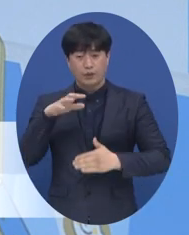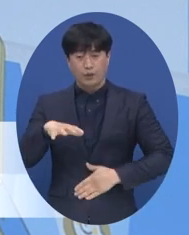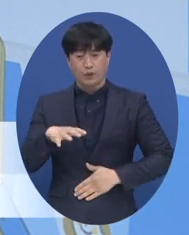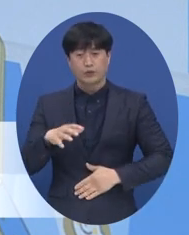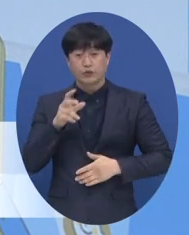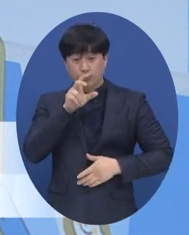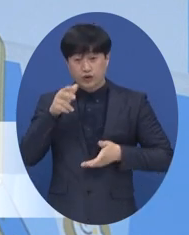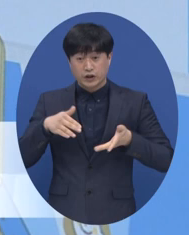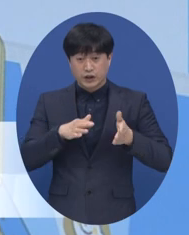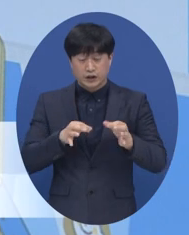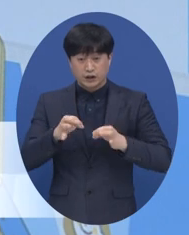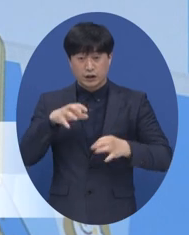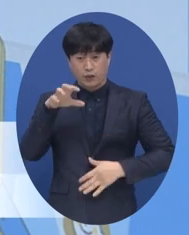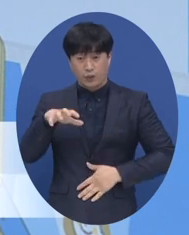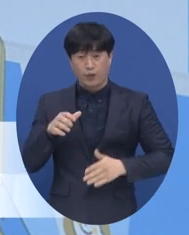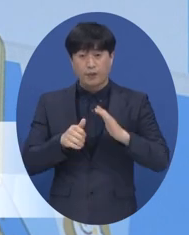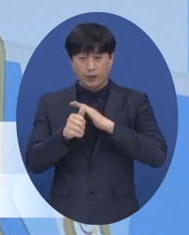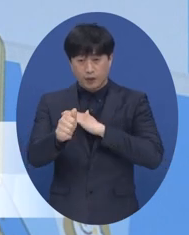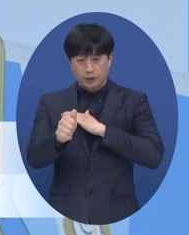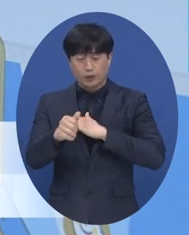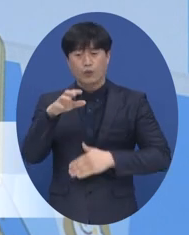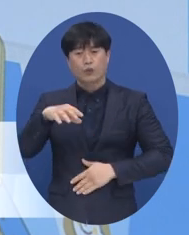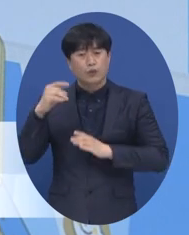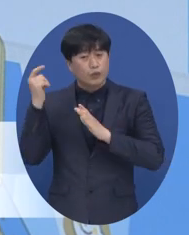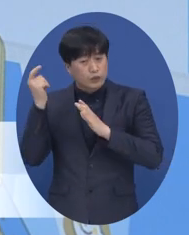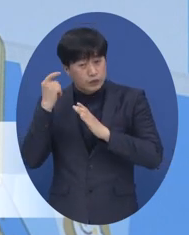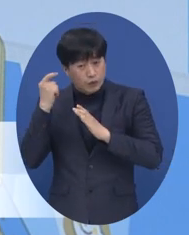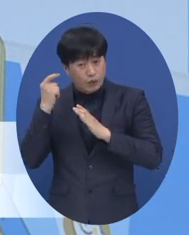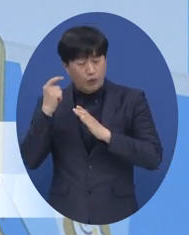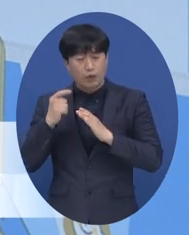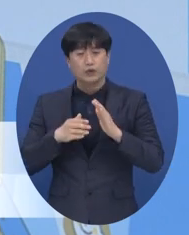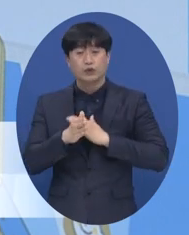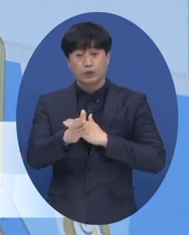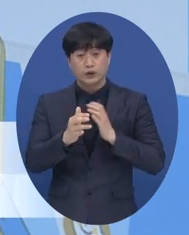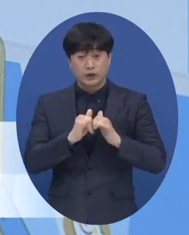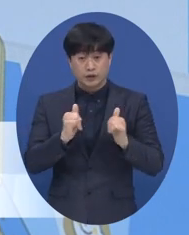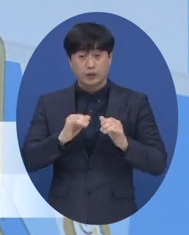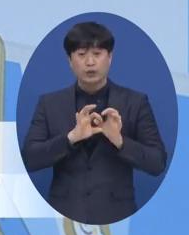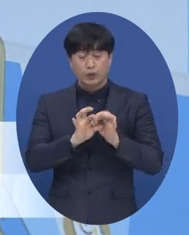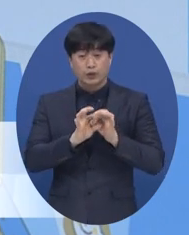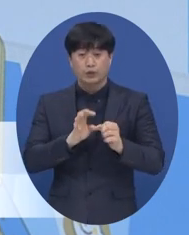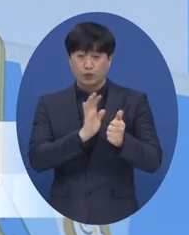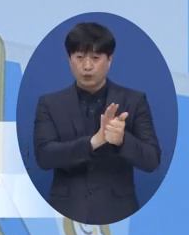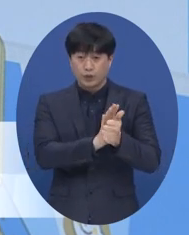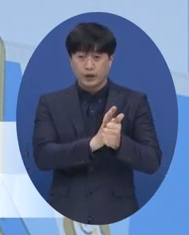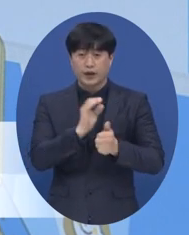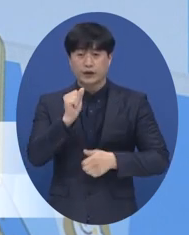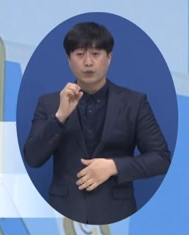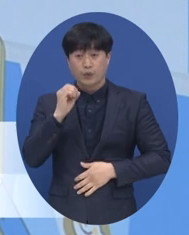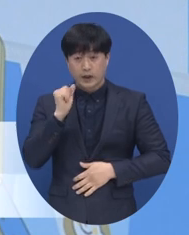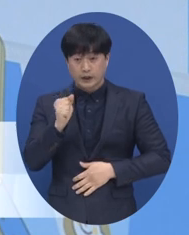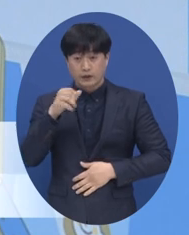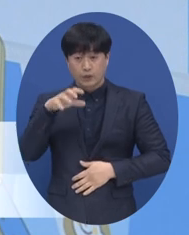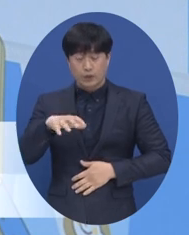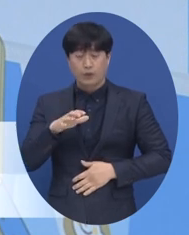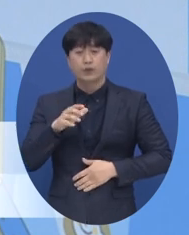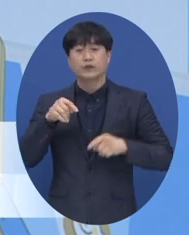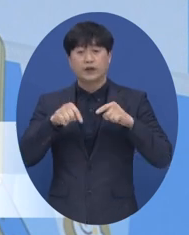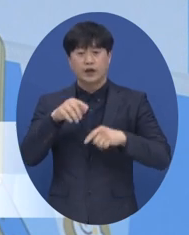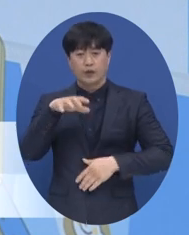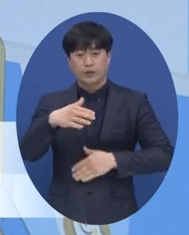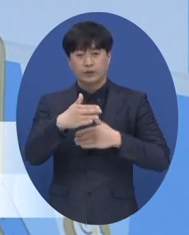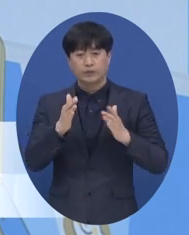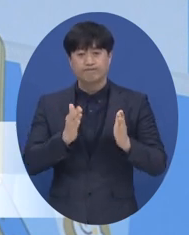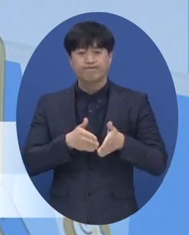상권을 찾아가 현장 목소리를 듣고 분야별 전문가 상담을 통해 도움을 주는 SOS 현장 상담소를